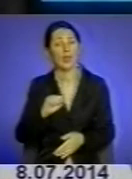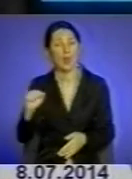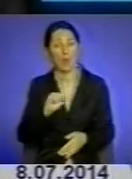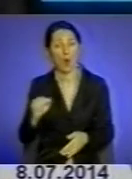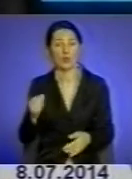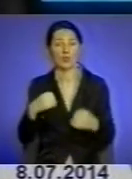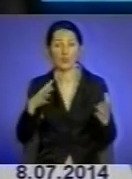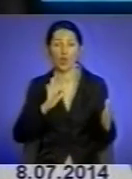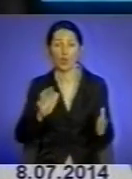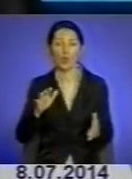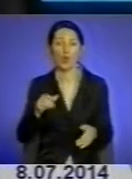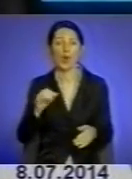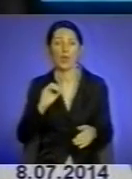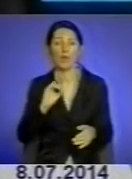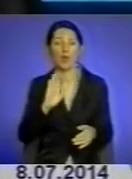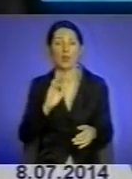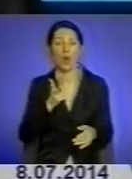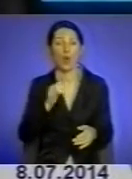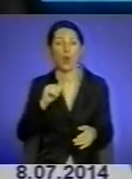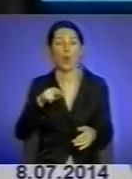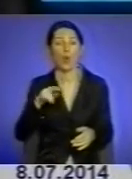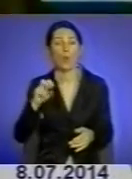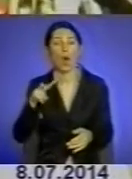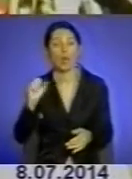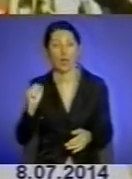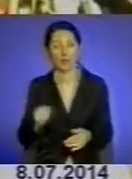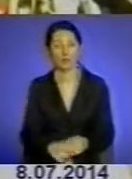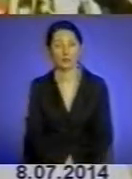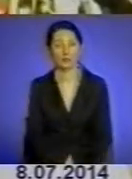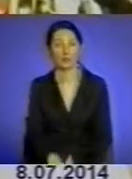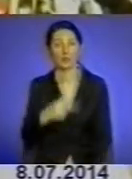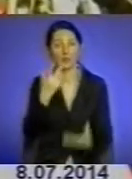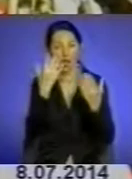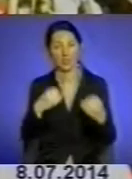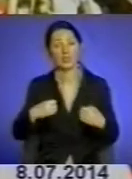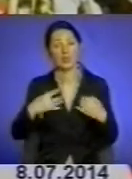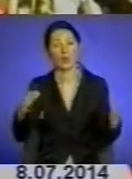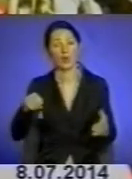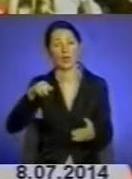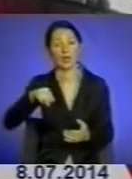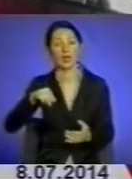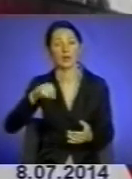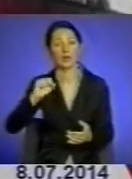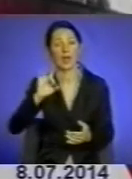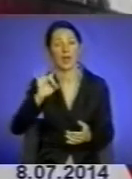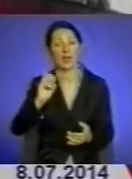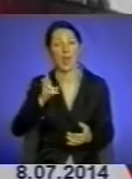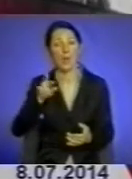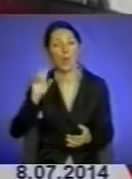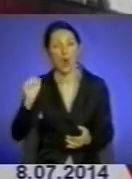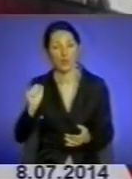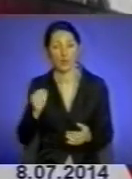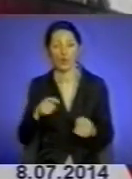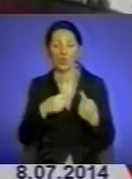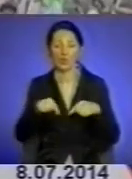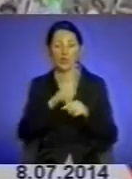Івана Купала. Далі у сюжеті наших кореспондентів. Два дні святкували теребовляни. Організували багато різних